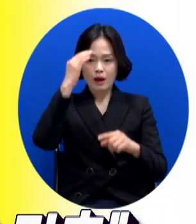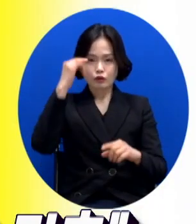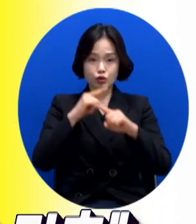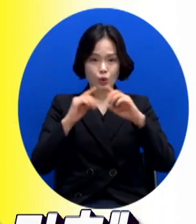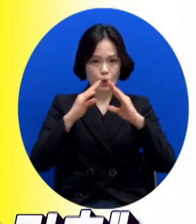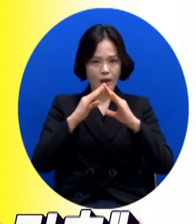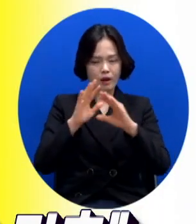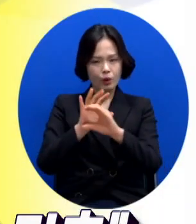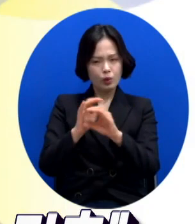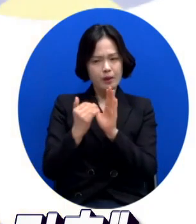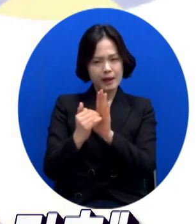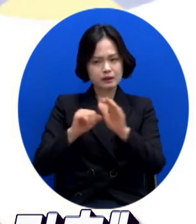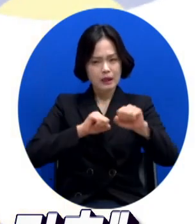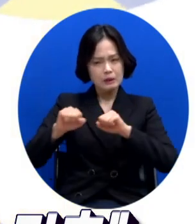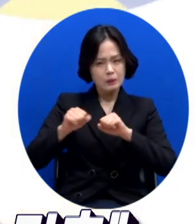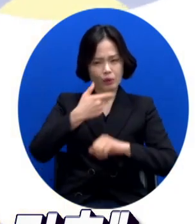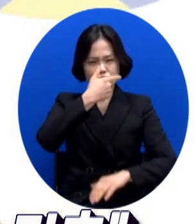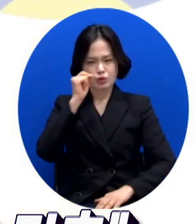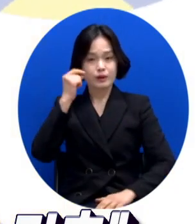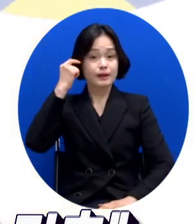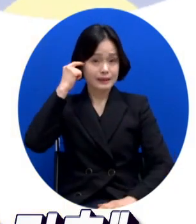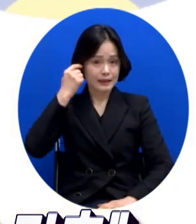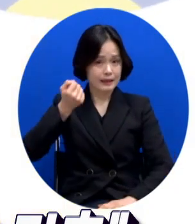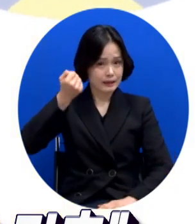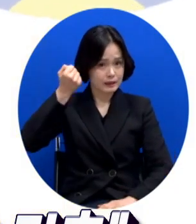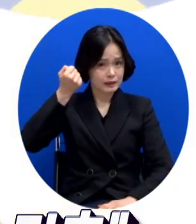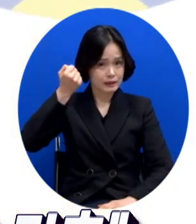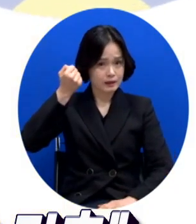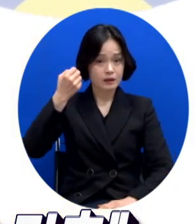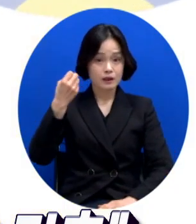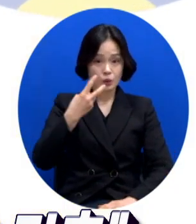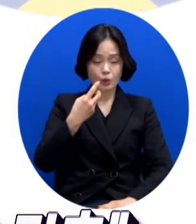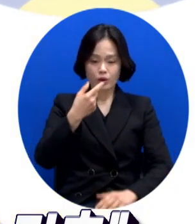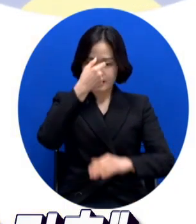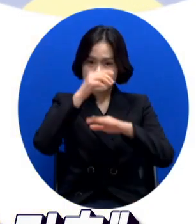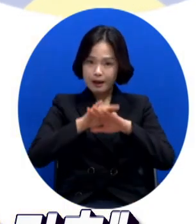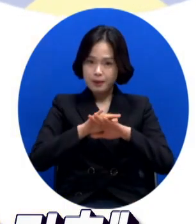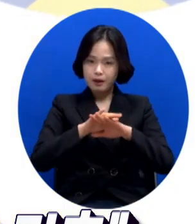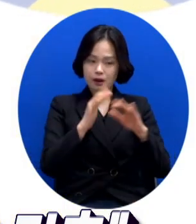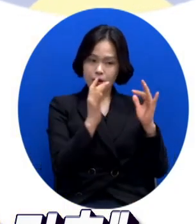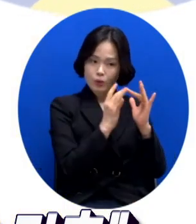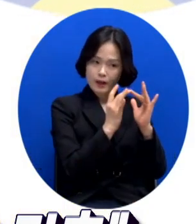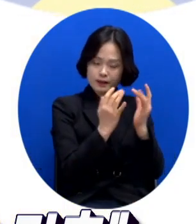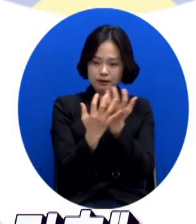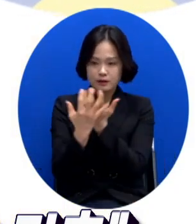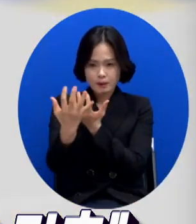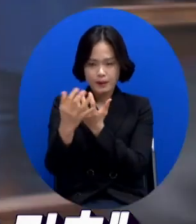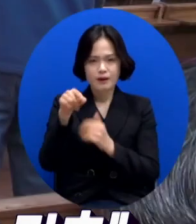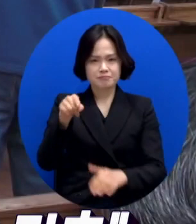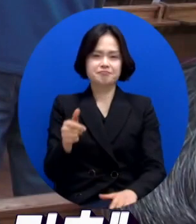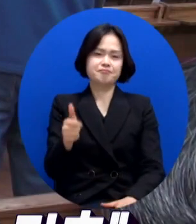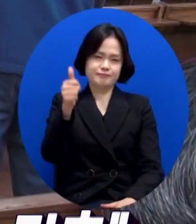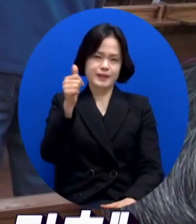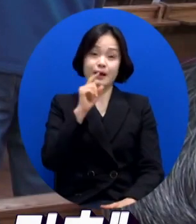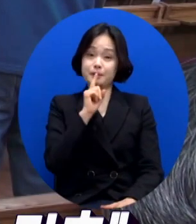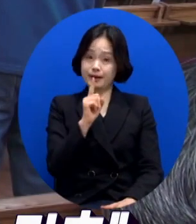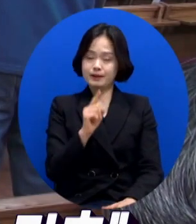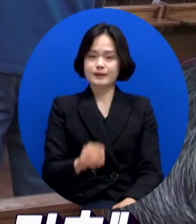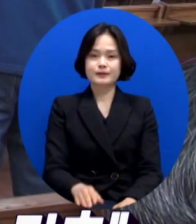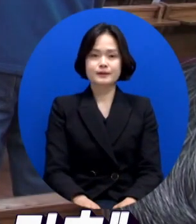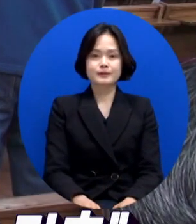대은 미흡하다고 생각하는 것으로 나타났습니다 또 온라인 예매 보다 예배 보다 현장 예배 더 만족하고 있다고 할